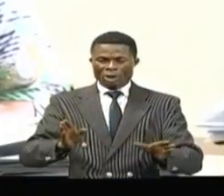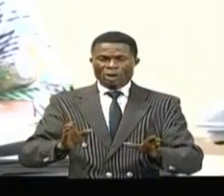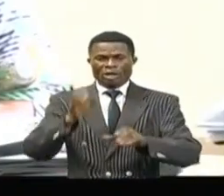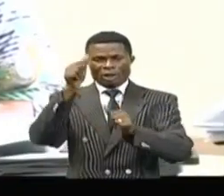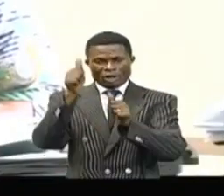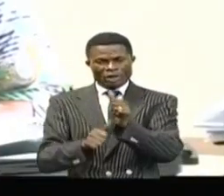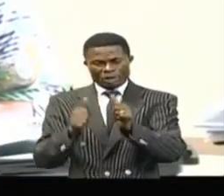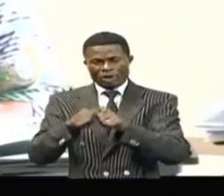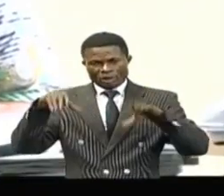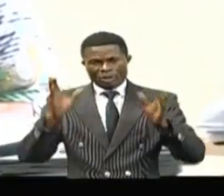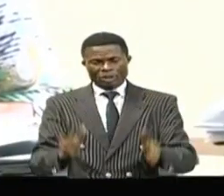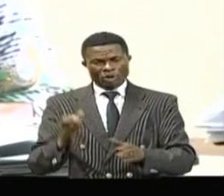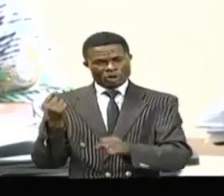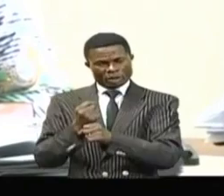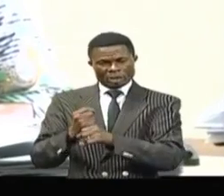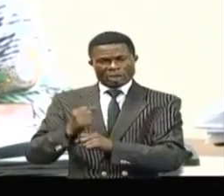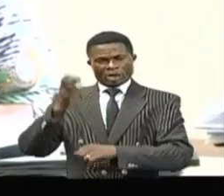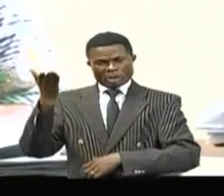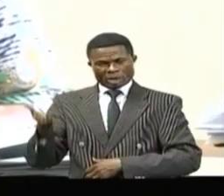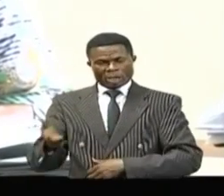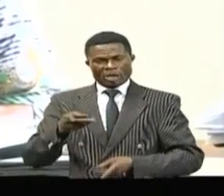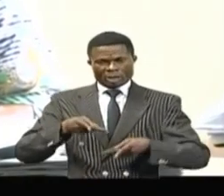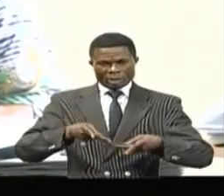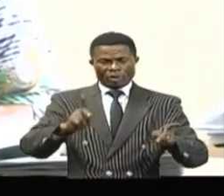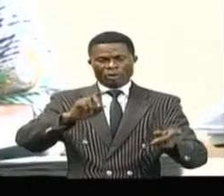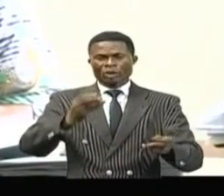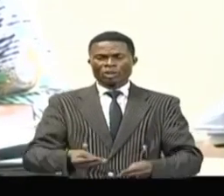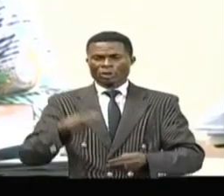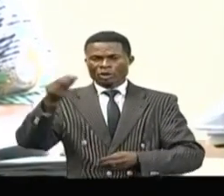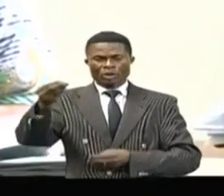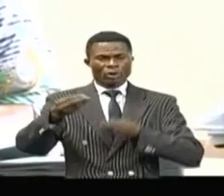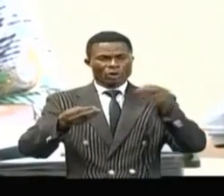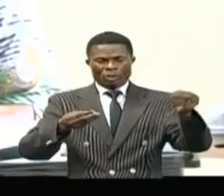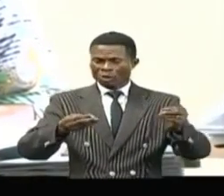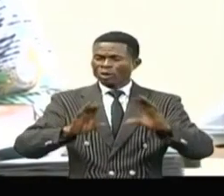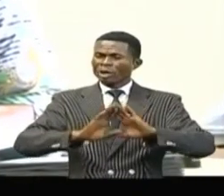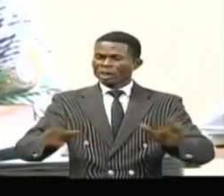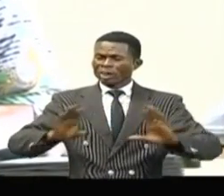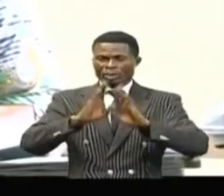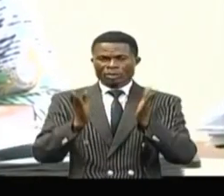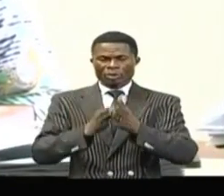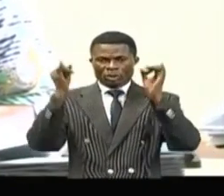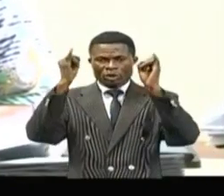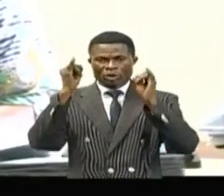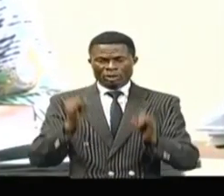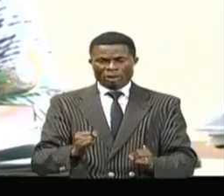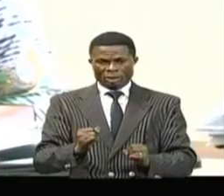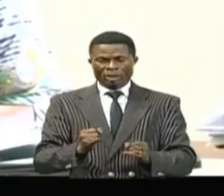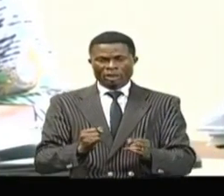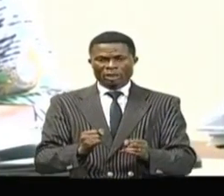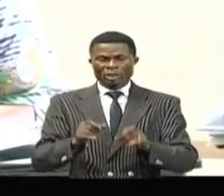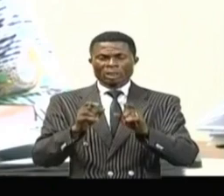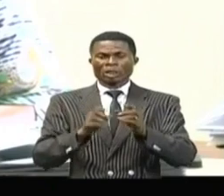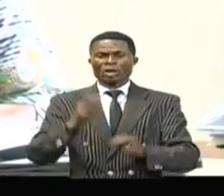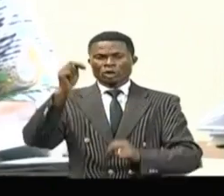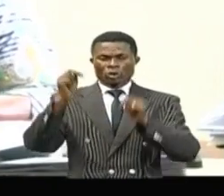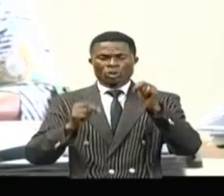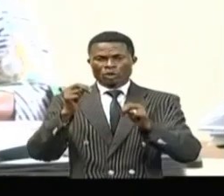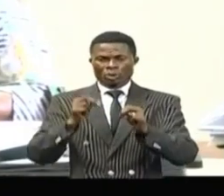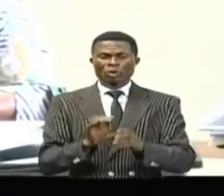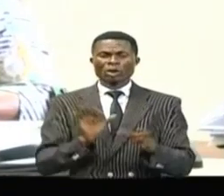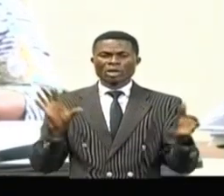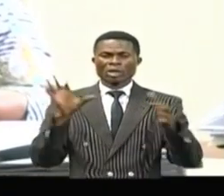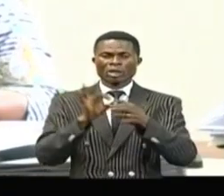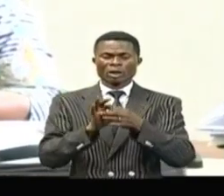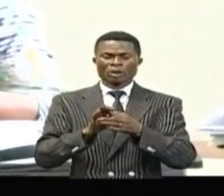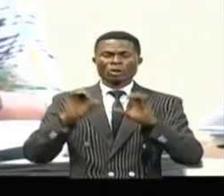Congolais selon son rang et permettra de transmettre les compétences numériques qui pourraient être un levier de son inclusion